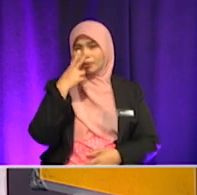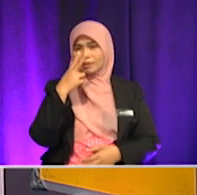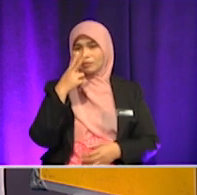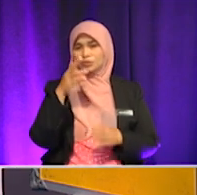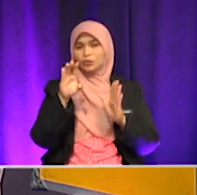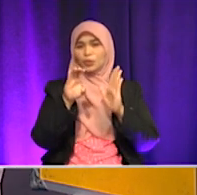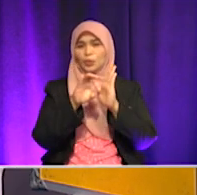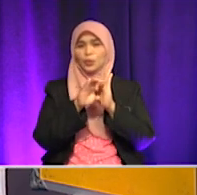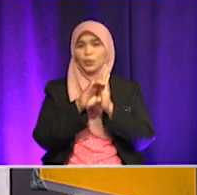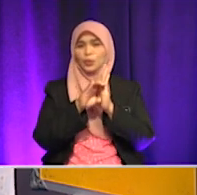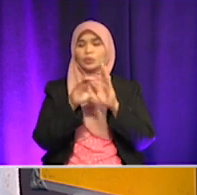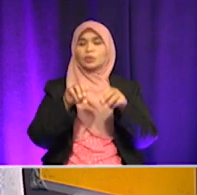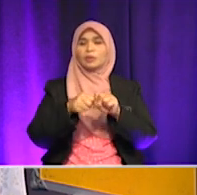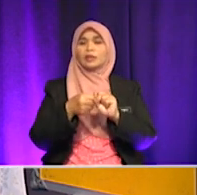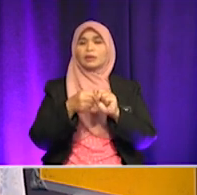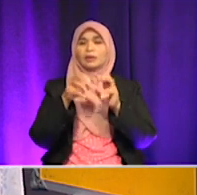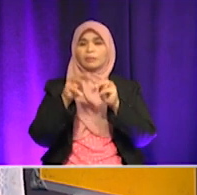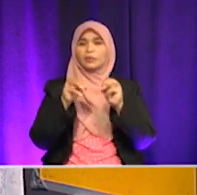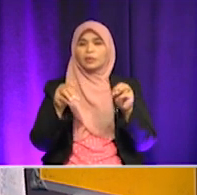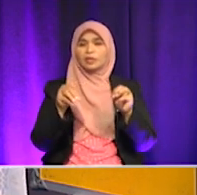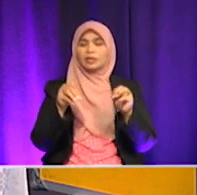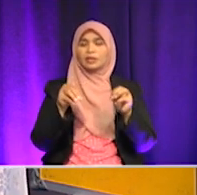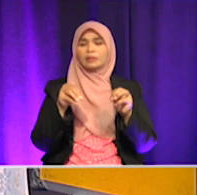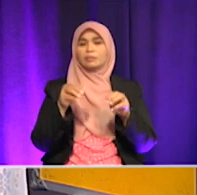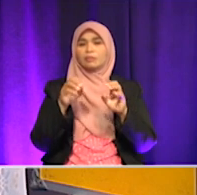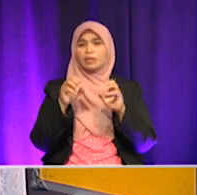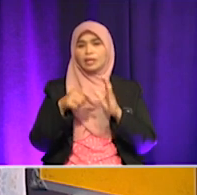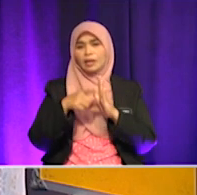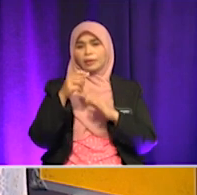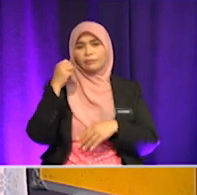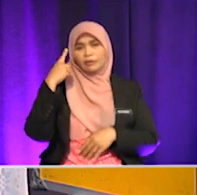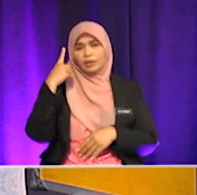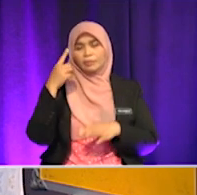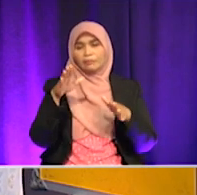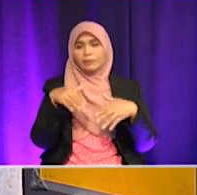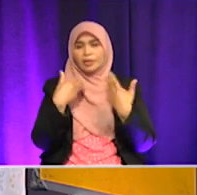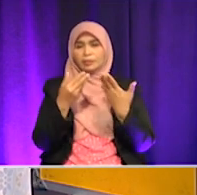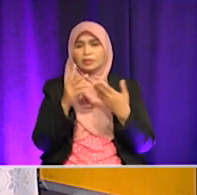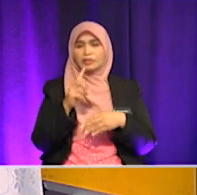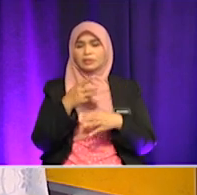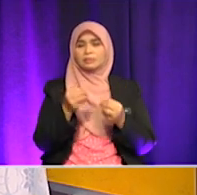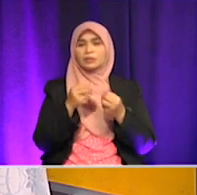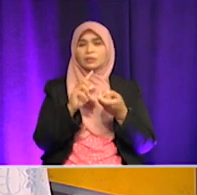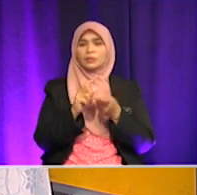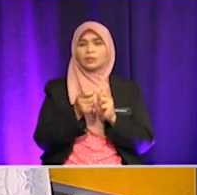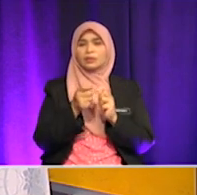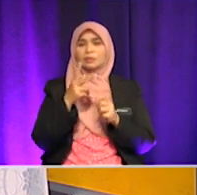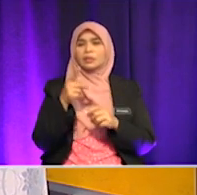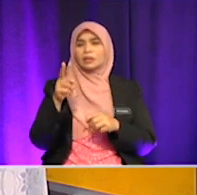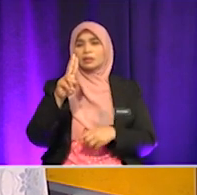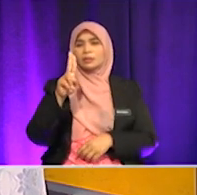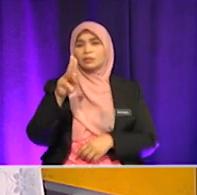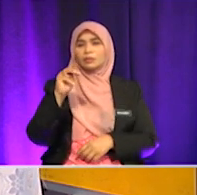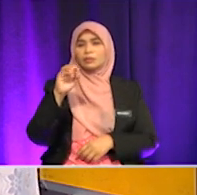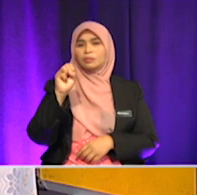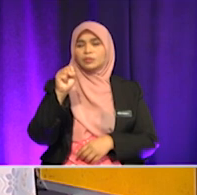contoh. Silakan. Okay, supaya murid-murid dekat GM dan juga dekat rumah lebih faham macam mana kita nak tukarkan perkara rumus. Okay, dekat situ kita